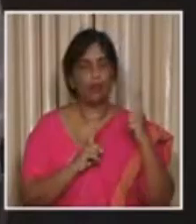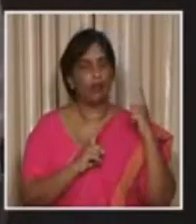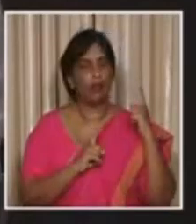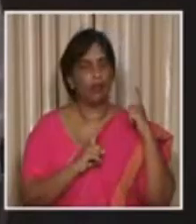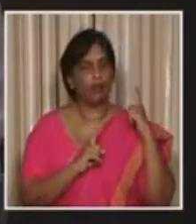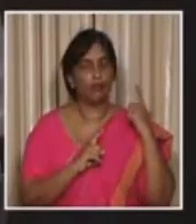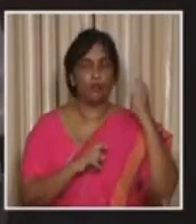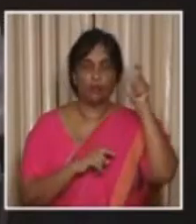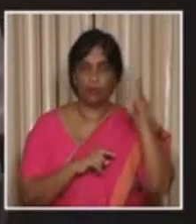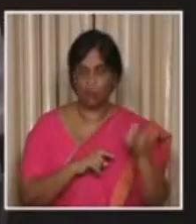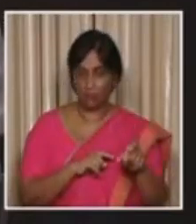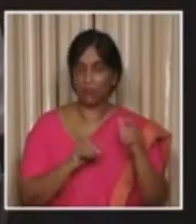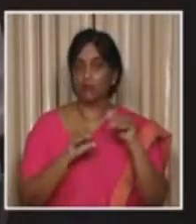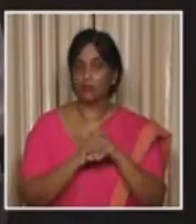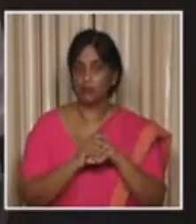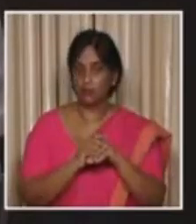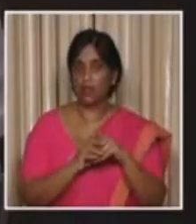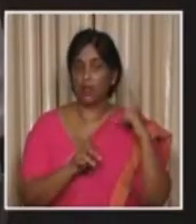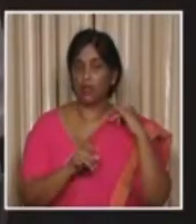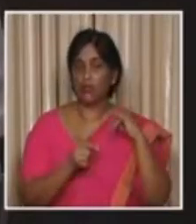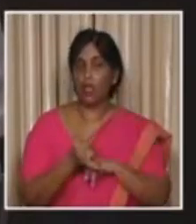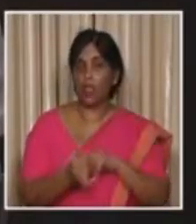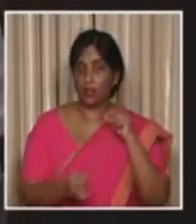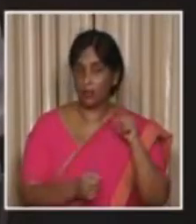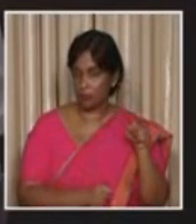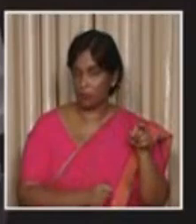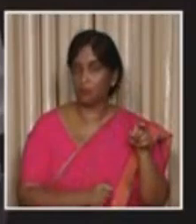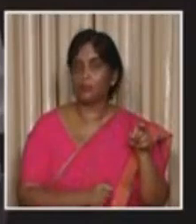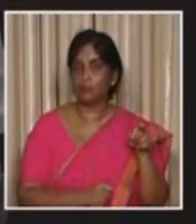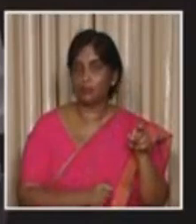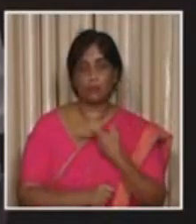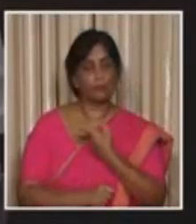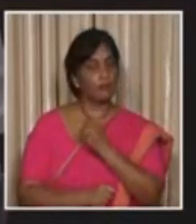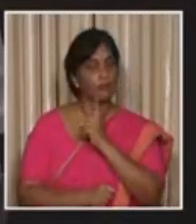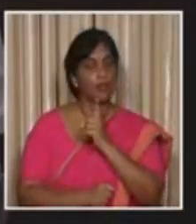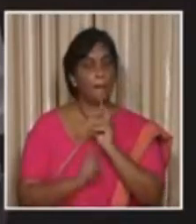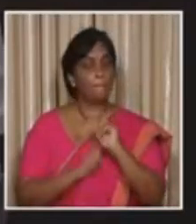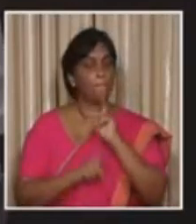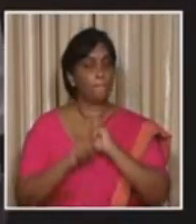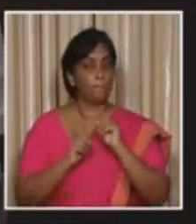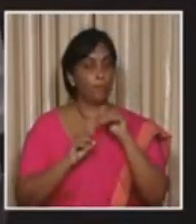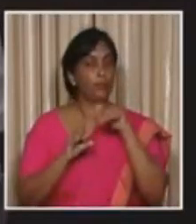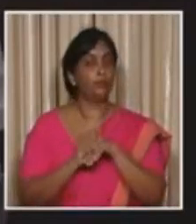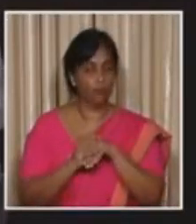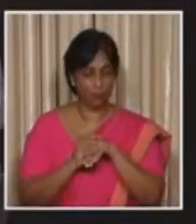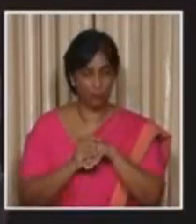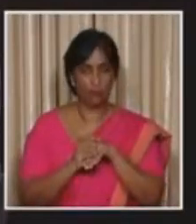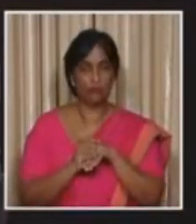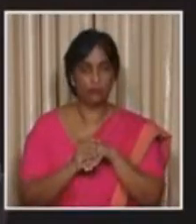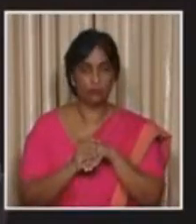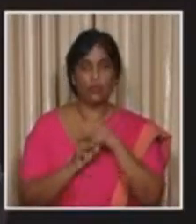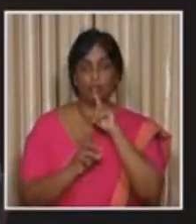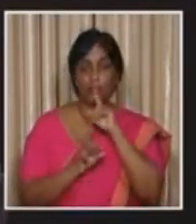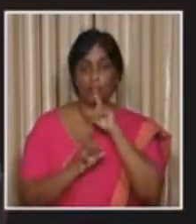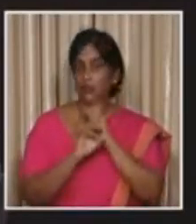හමුදා නිලධාරියෙක්ව කටයුතු කරපු ආරක්ෂක ලේකම්වරයා විසින් තර්ජනාත්මකව පාර්ලිමේන්තු පරිශ්‍රය තුළ